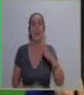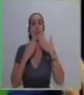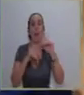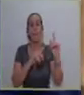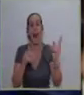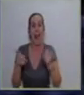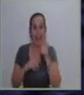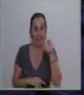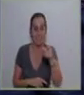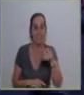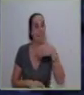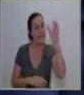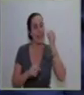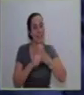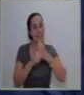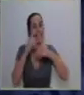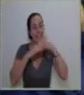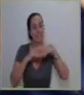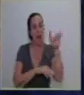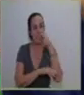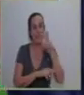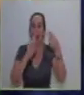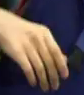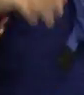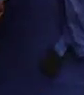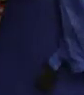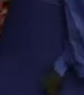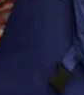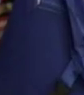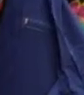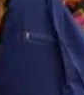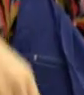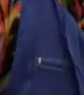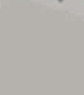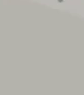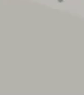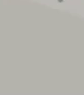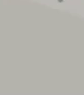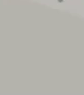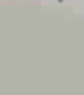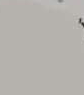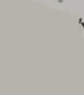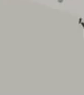לכם. ולכי תבני את המצלמה, להתראות. ביי, חברים. ביי, לקאט אולטרס, כל הכבוד. ביי,